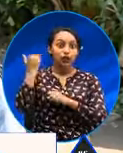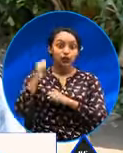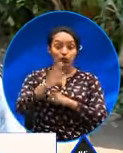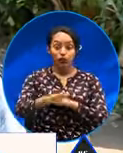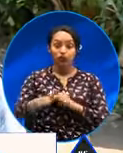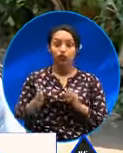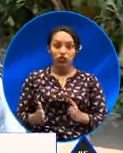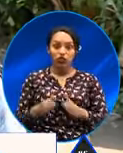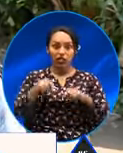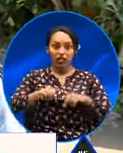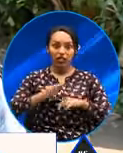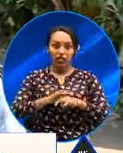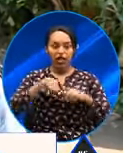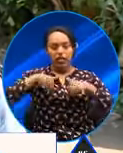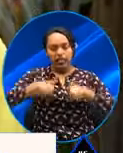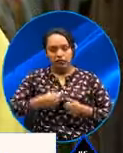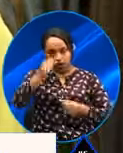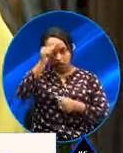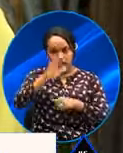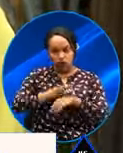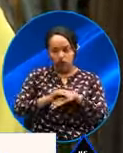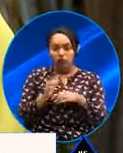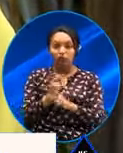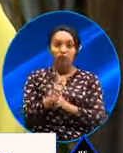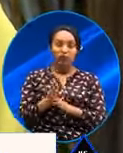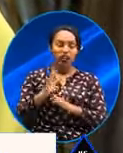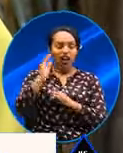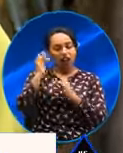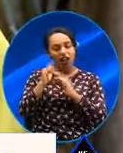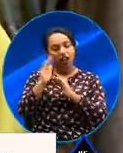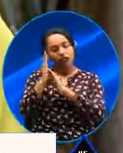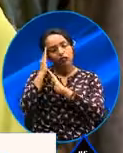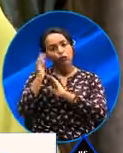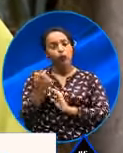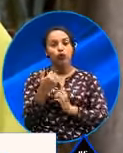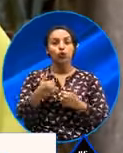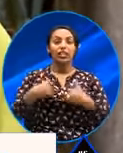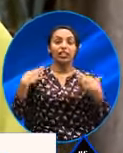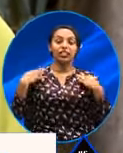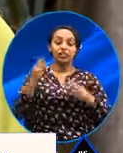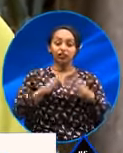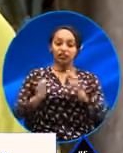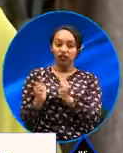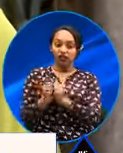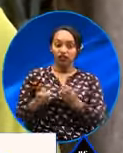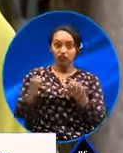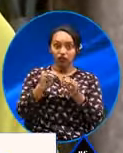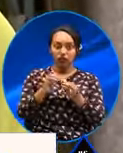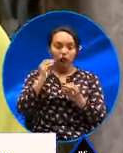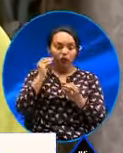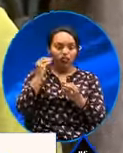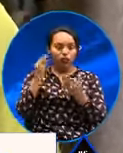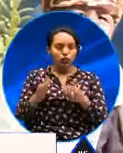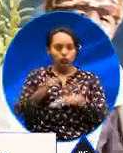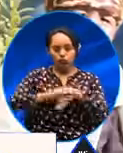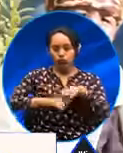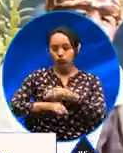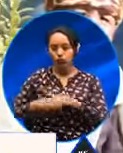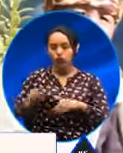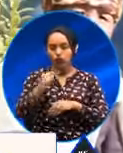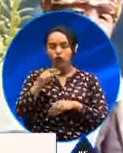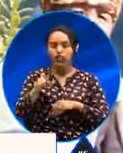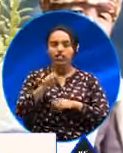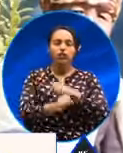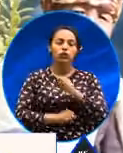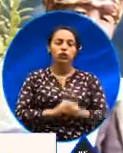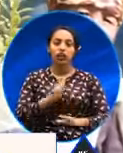የነበሩ ልጆቻቸው ዛሬ ላይ ደክመው የሰው እጅ በመጠባበቅ ያልጋ ቁራኛ ሆነዋል። ከጤናቸው ችግር ጋር ተደማምሮ የቤታቸው ምቹ አለመሆን